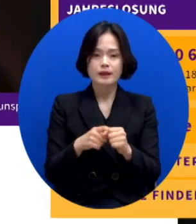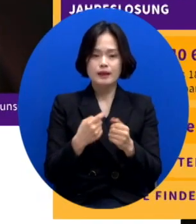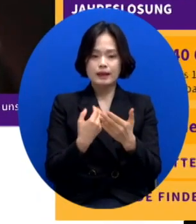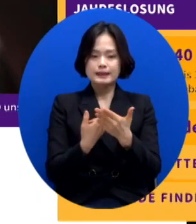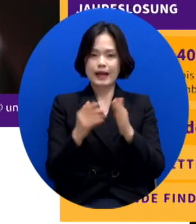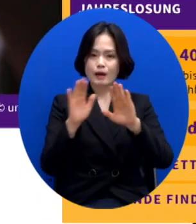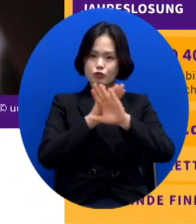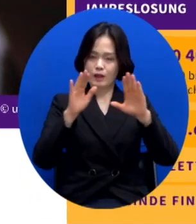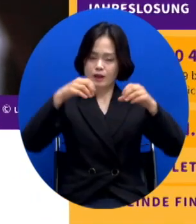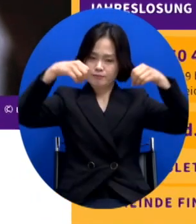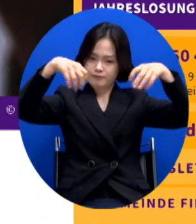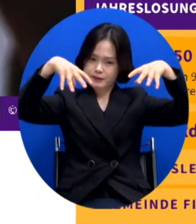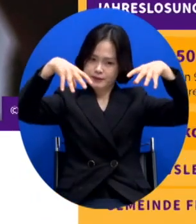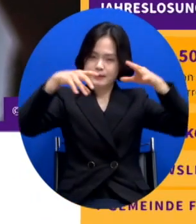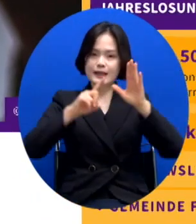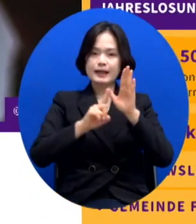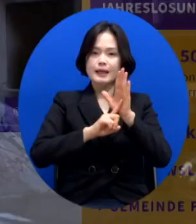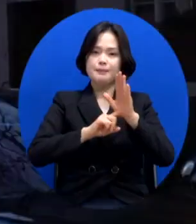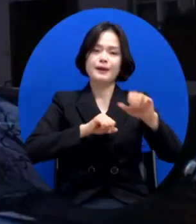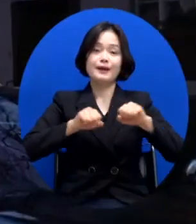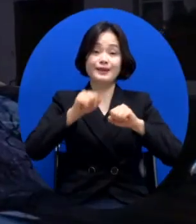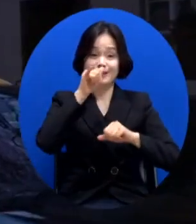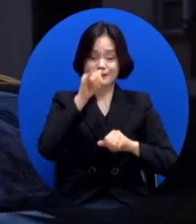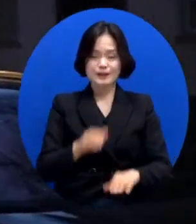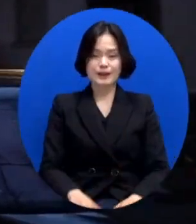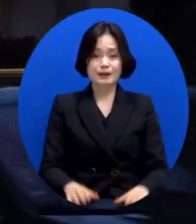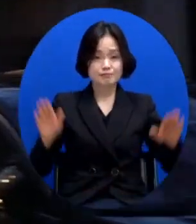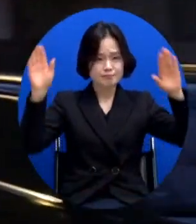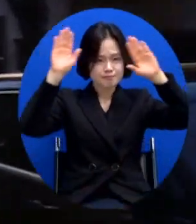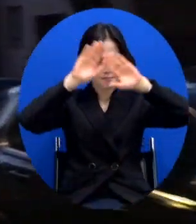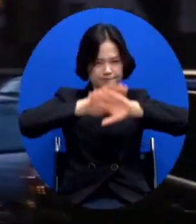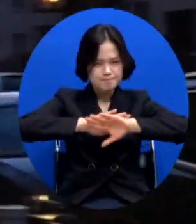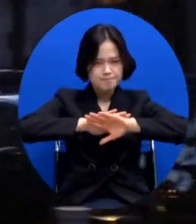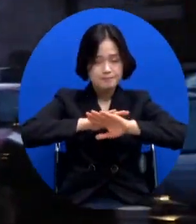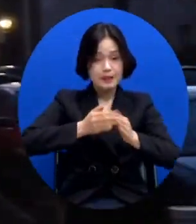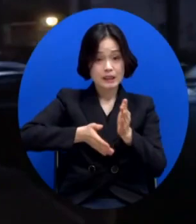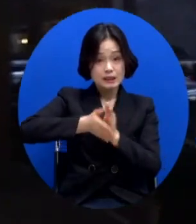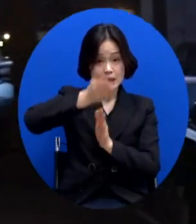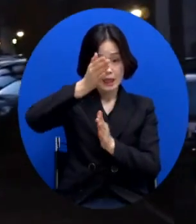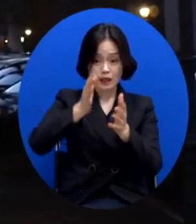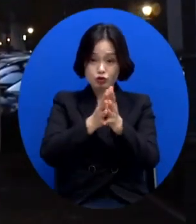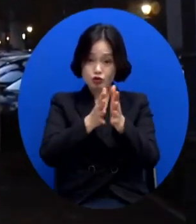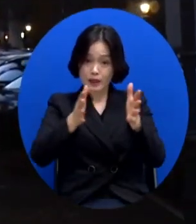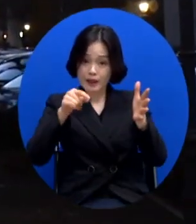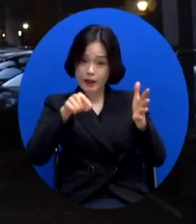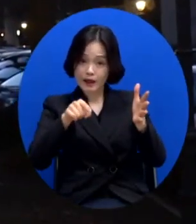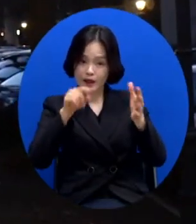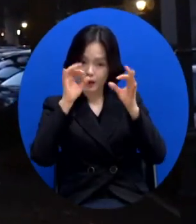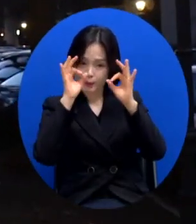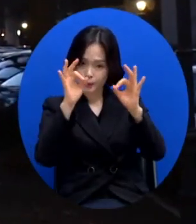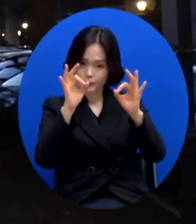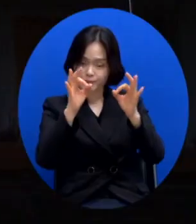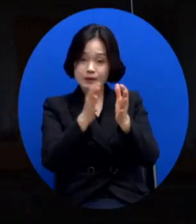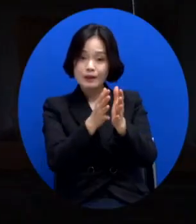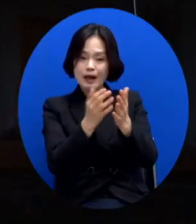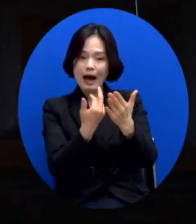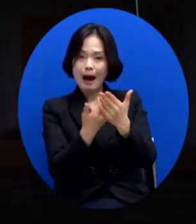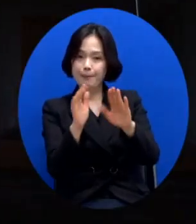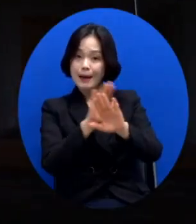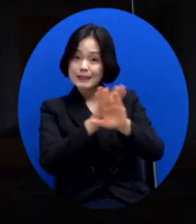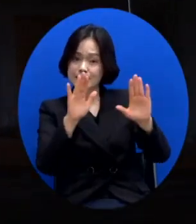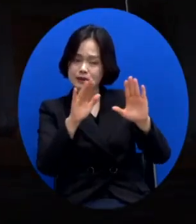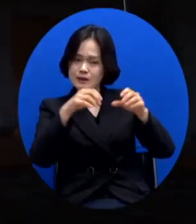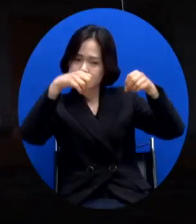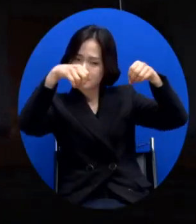교육 캠페인을 시작했습니다 어둠이 내려앉은 베를린의 한 주택가 어둠을 뚫고 아파트 창문을 통해